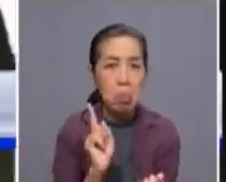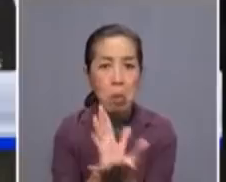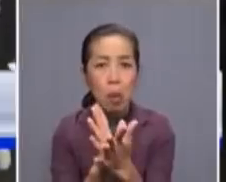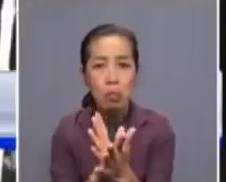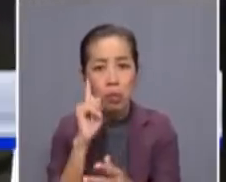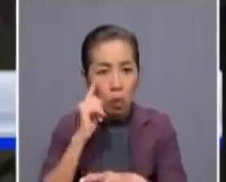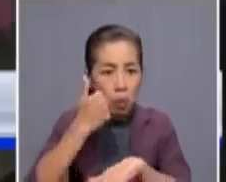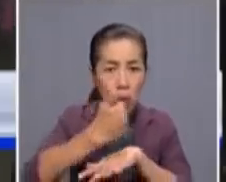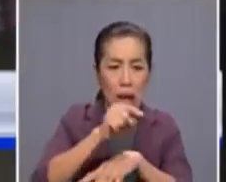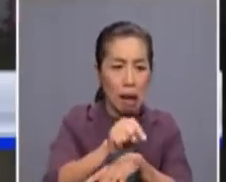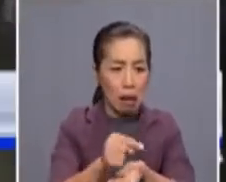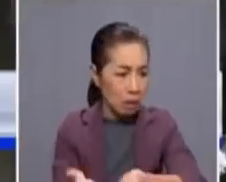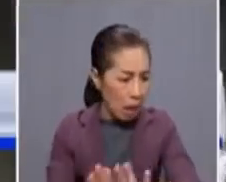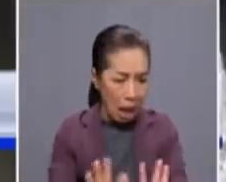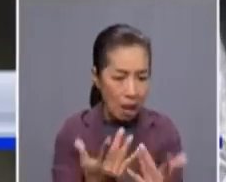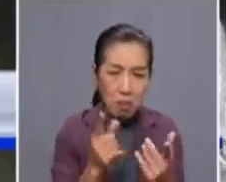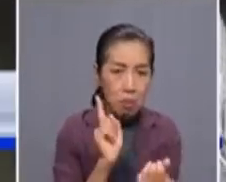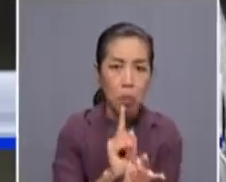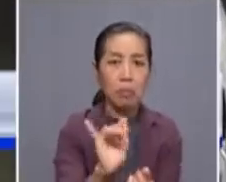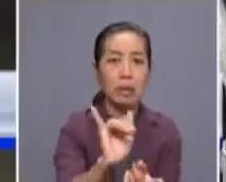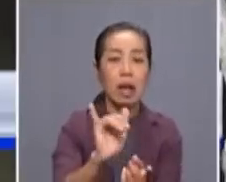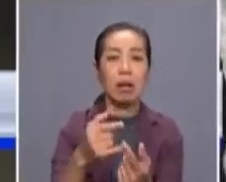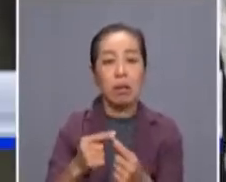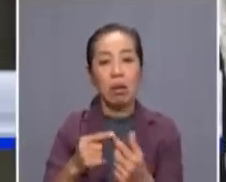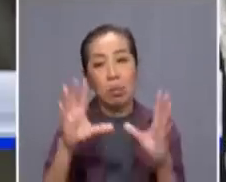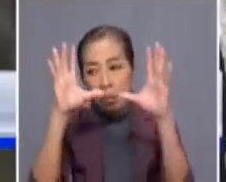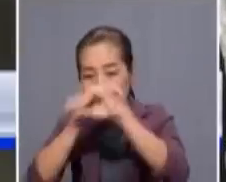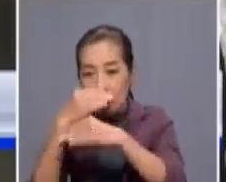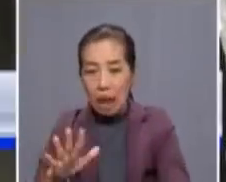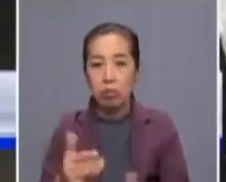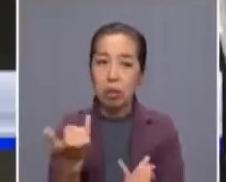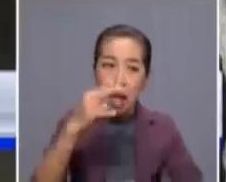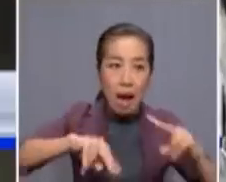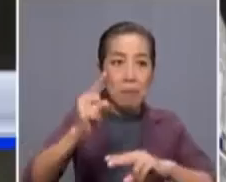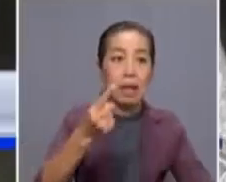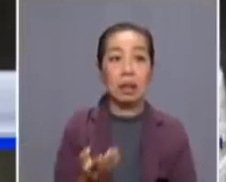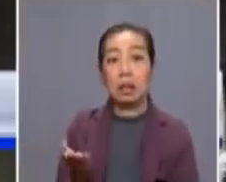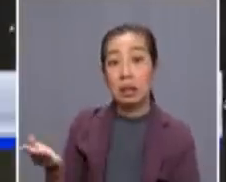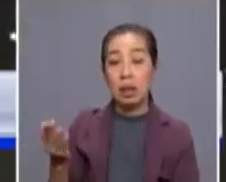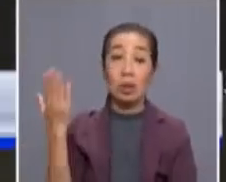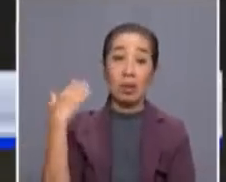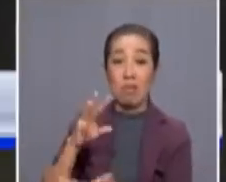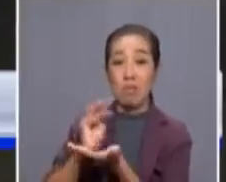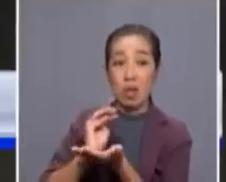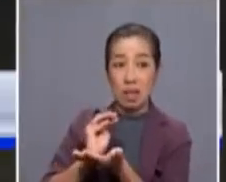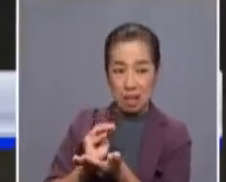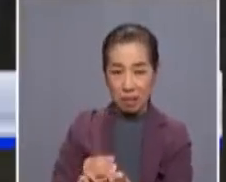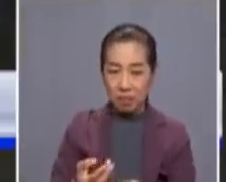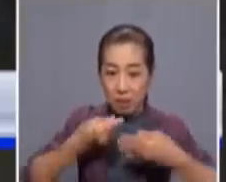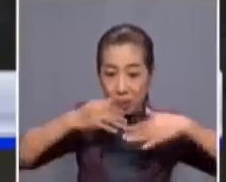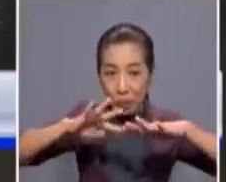พราะว่ามันค่อนข้างจะมืดนะฮะแล้วก็ต่อออกตามหากันอีกครั้งในเวลานี้นี่เป็นภาพตอนที่ทางกู้ภัยเนี่ยเขาพยายามดึงร